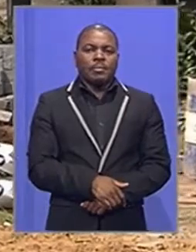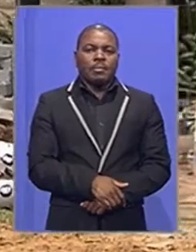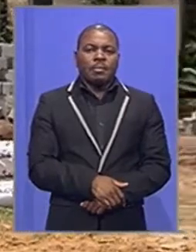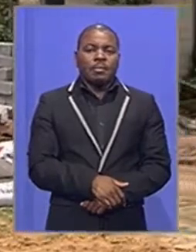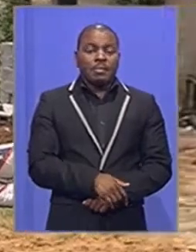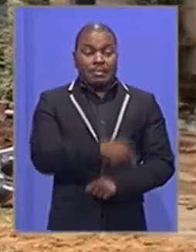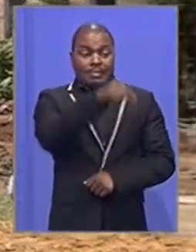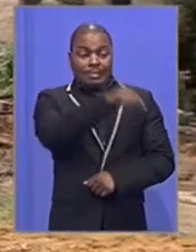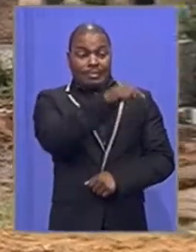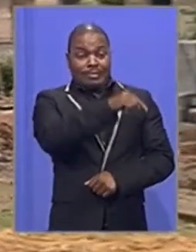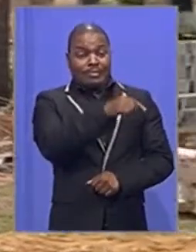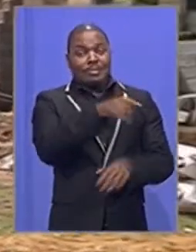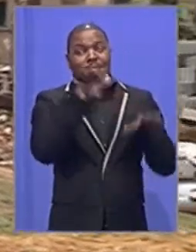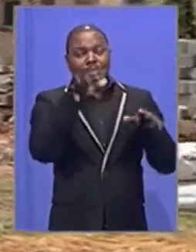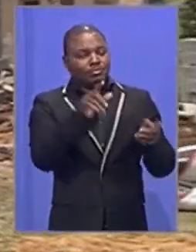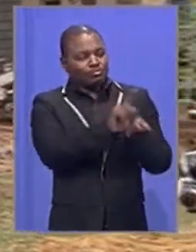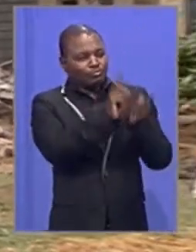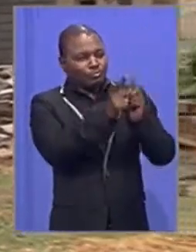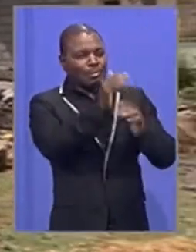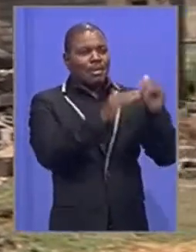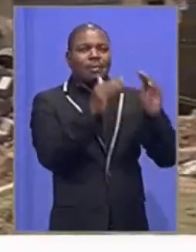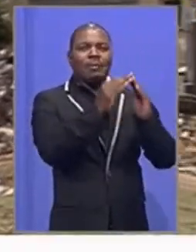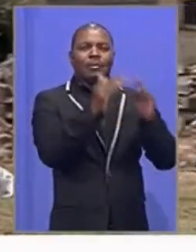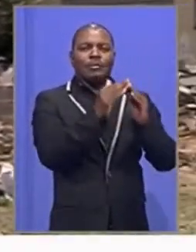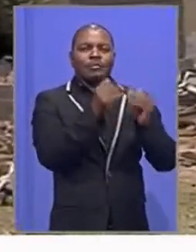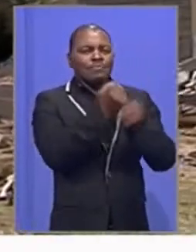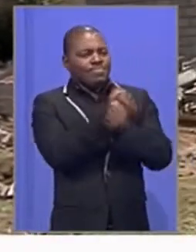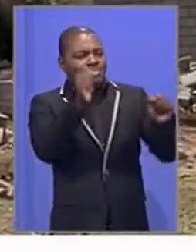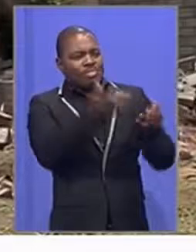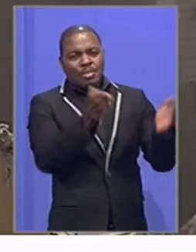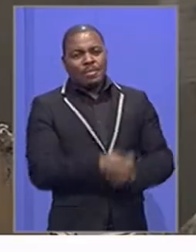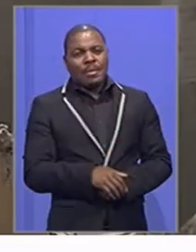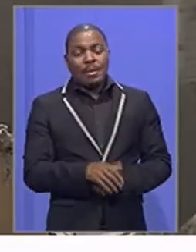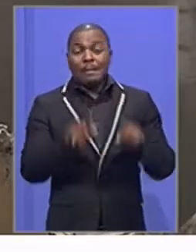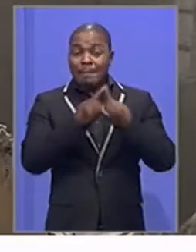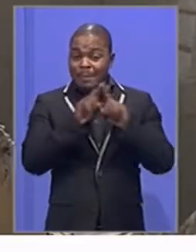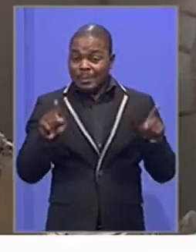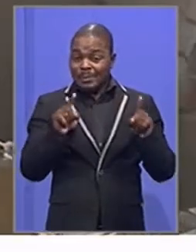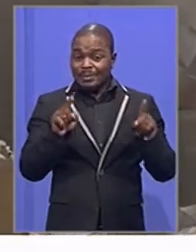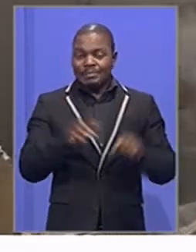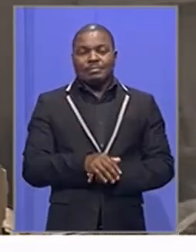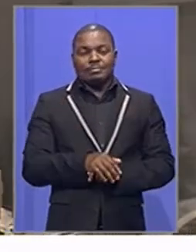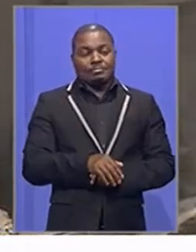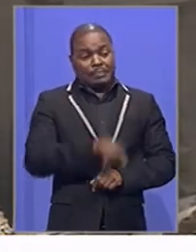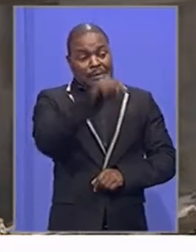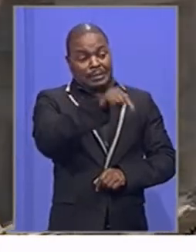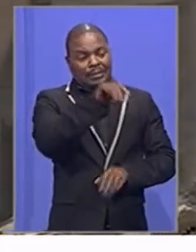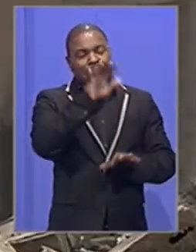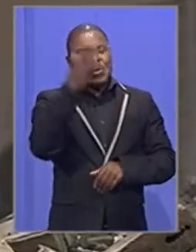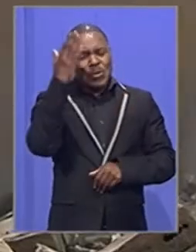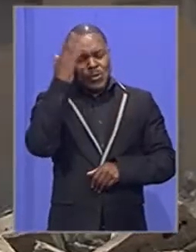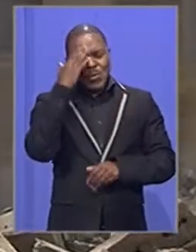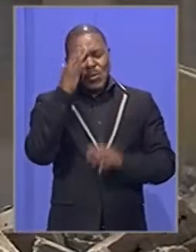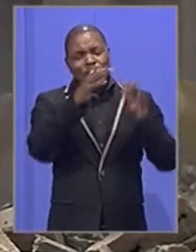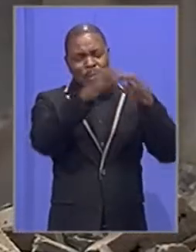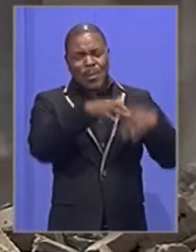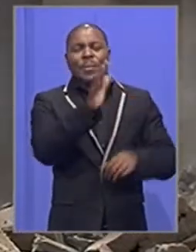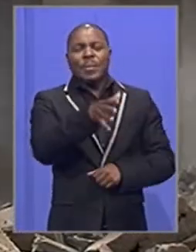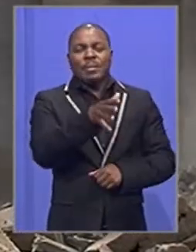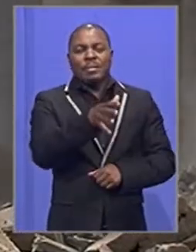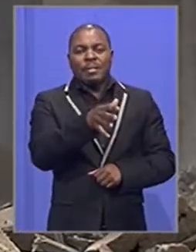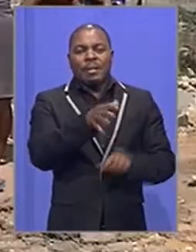Sebaka sena se fetohile lehae ho batho ba sa dumellwang ho dula mona. Feela ha esale ho tsebahala hore meaho ena e tla heletswa. Le ha o le